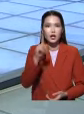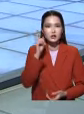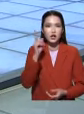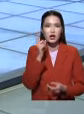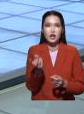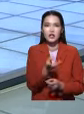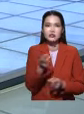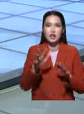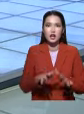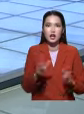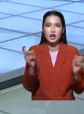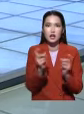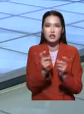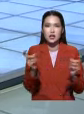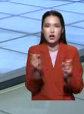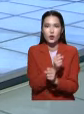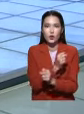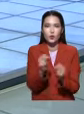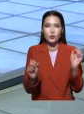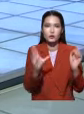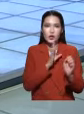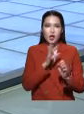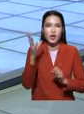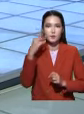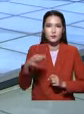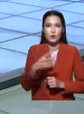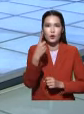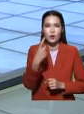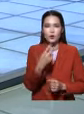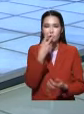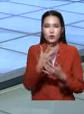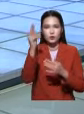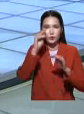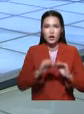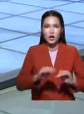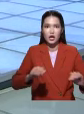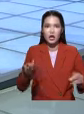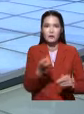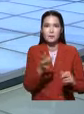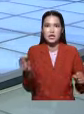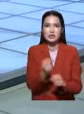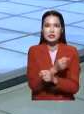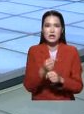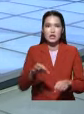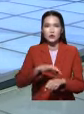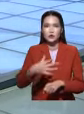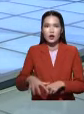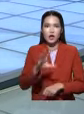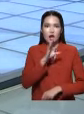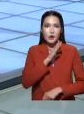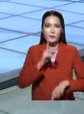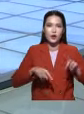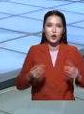Жасөспірімдер арасындағы араздық жаппай төбелеске ұласты. Алматы облысында 100-ге жуық оқушы бірін-бірі аяусыз соққыға жықты.